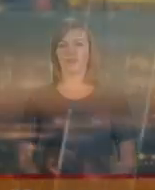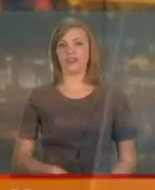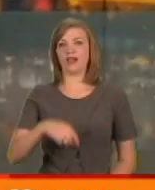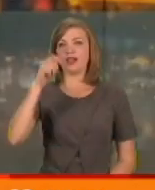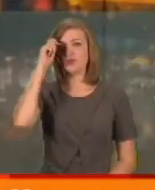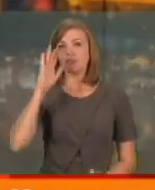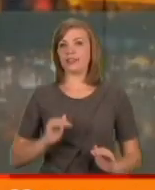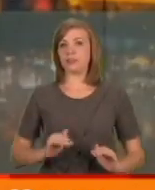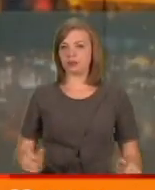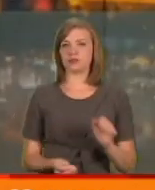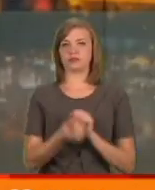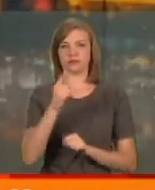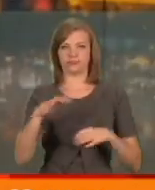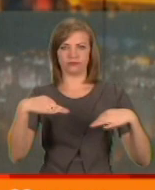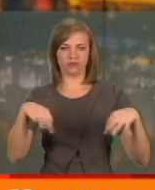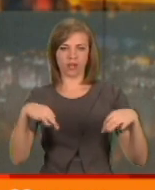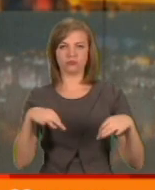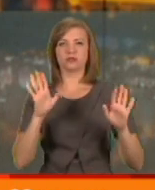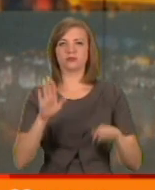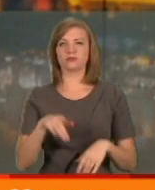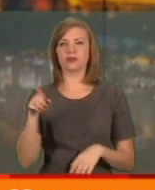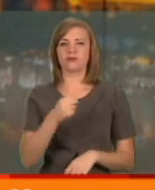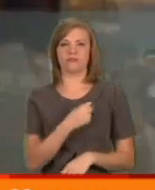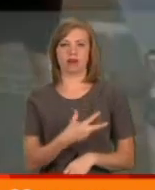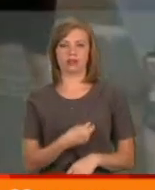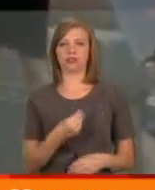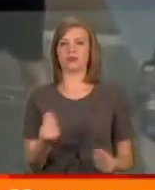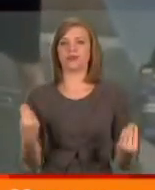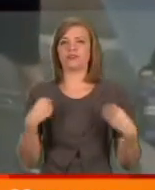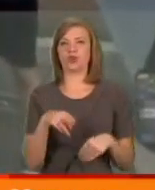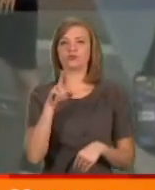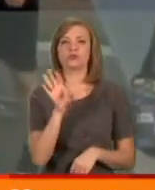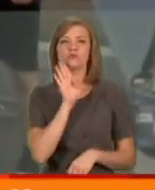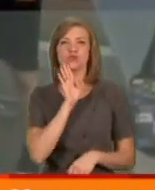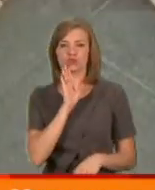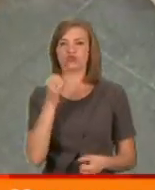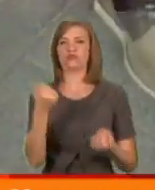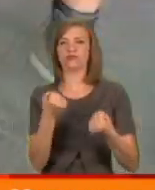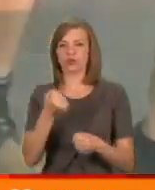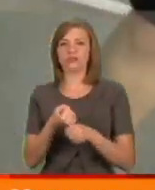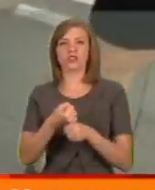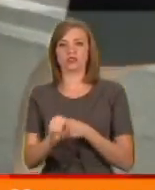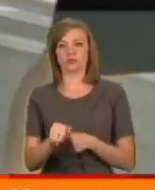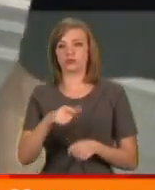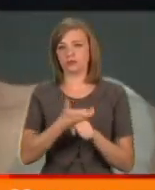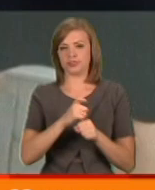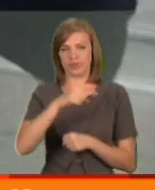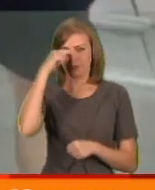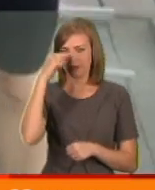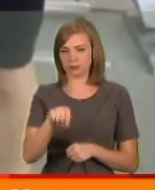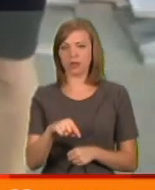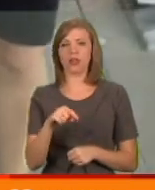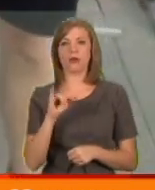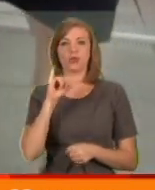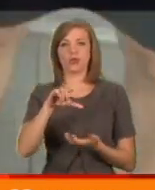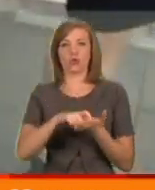Чоловіки в спідницях з'явилися в громадському транспорті на півдні Франції. Вдягнутися по-жіночому водіїв змусила нестерпна спека.